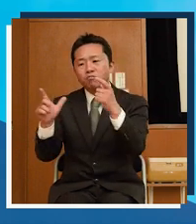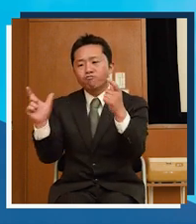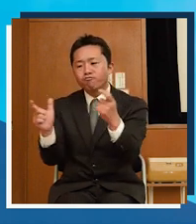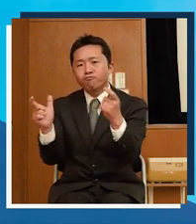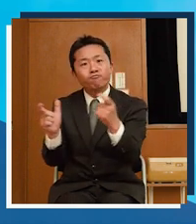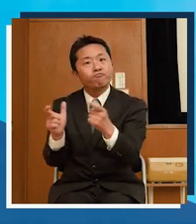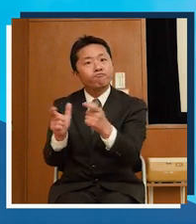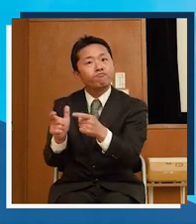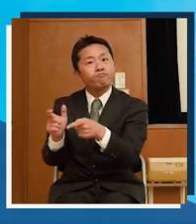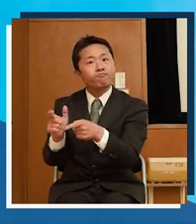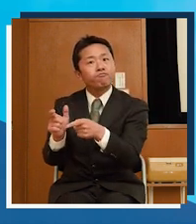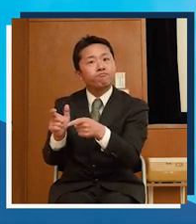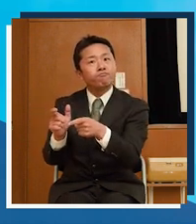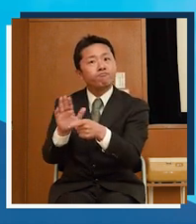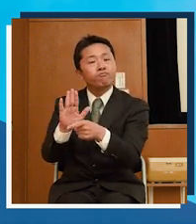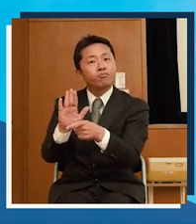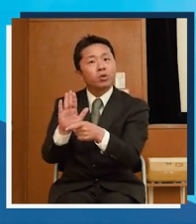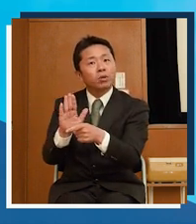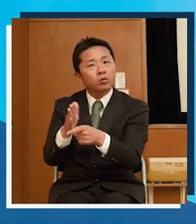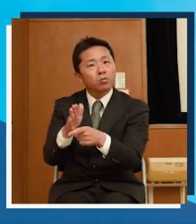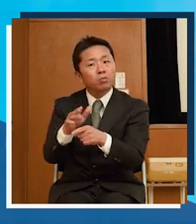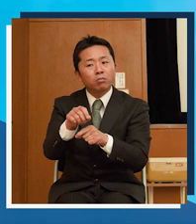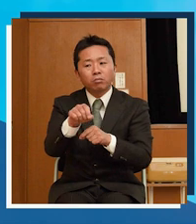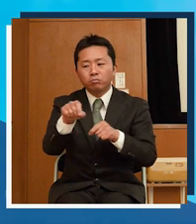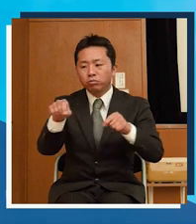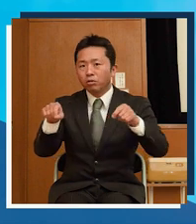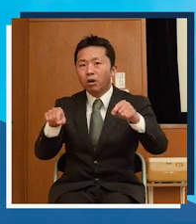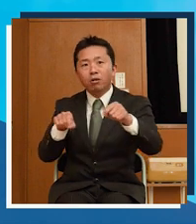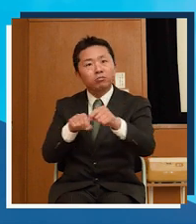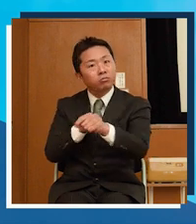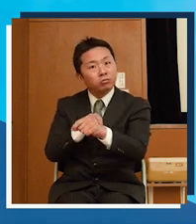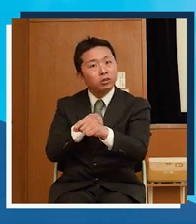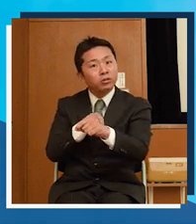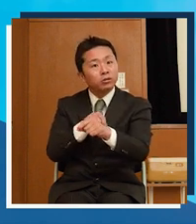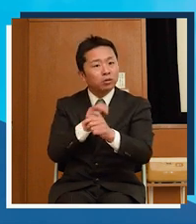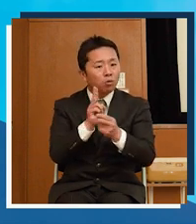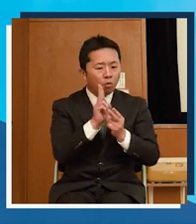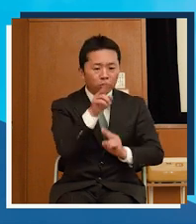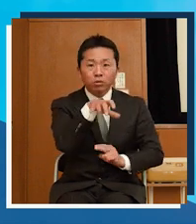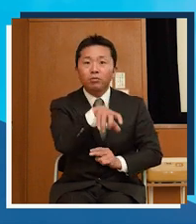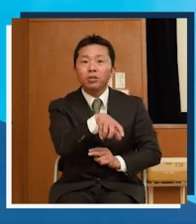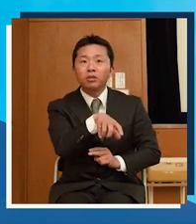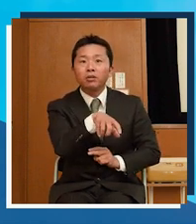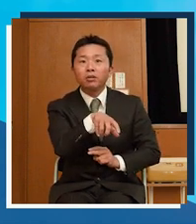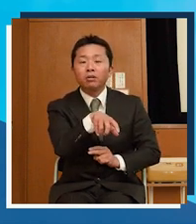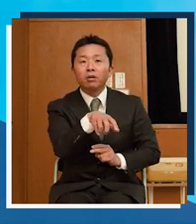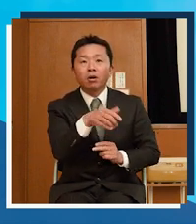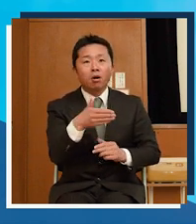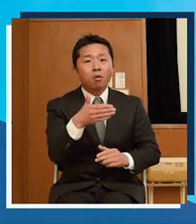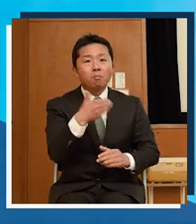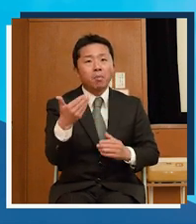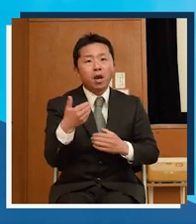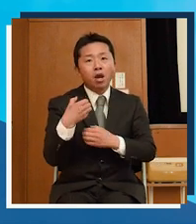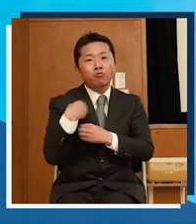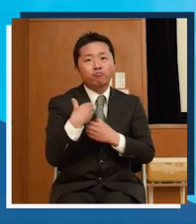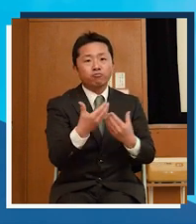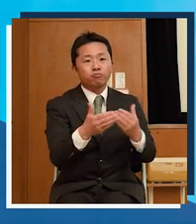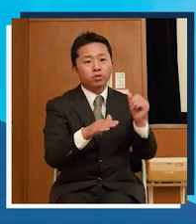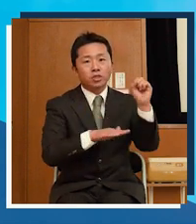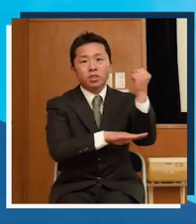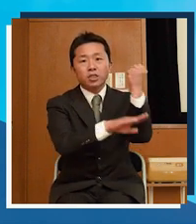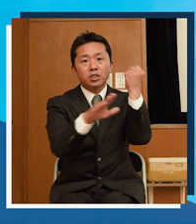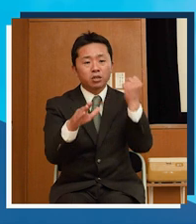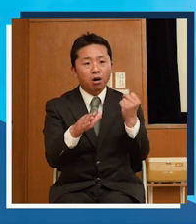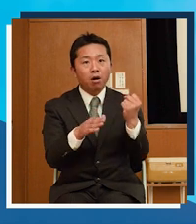に逆比例と言いますか逆に沖縄ではは米軍基地の上とがどんどんえ